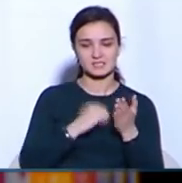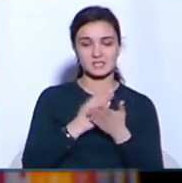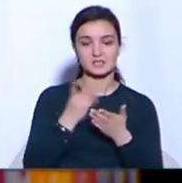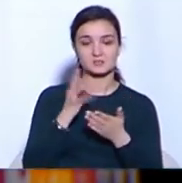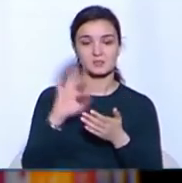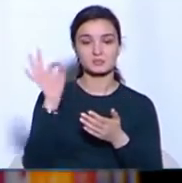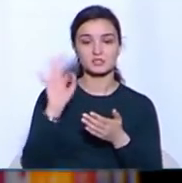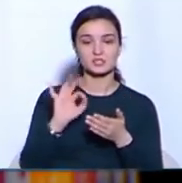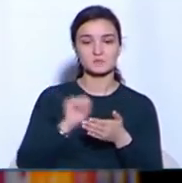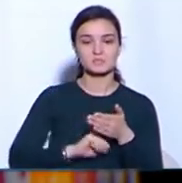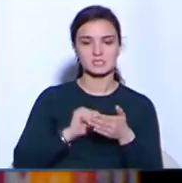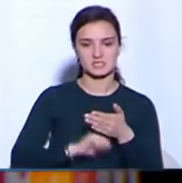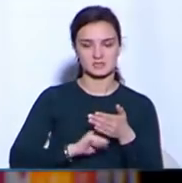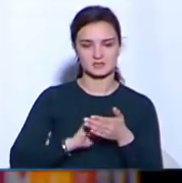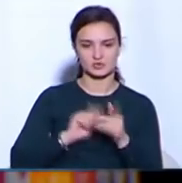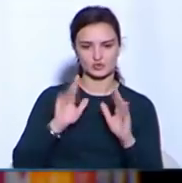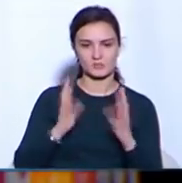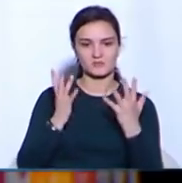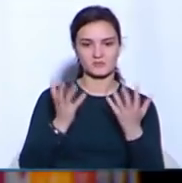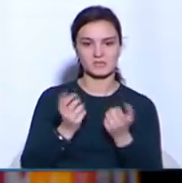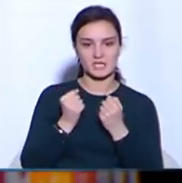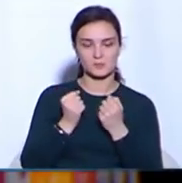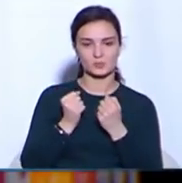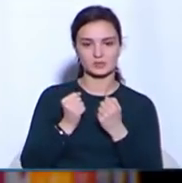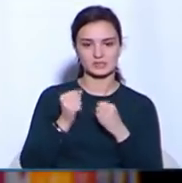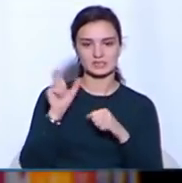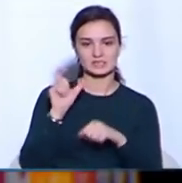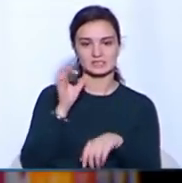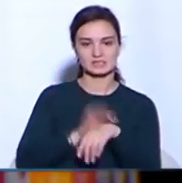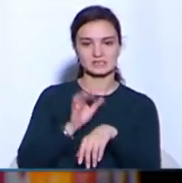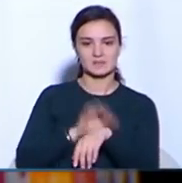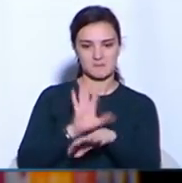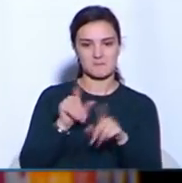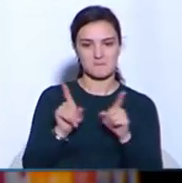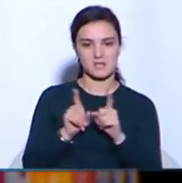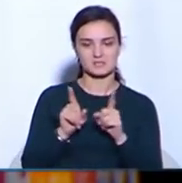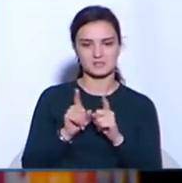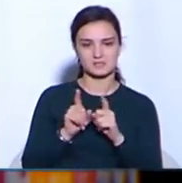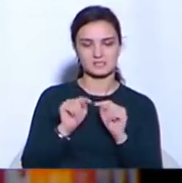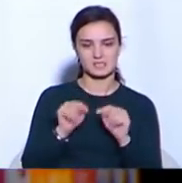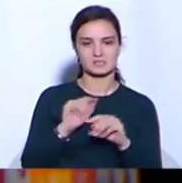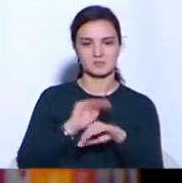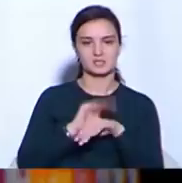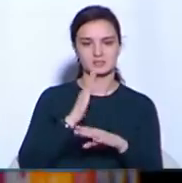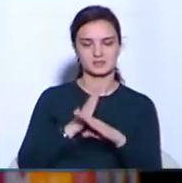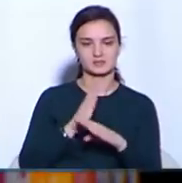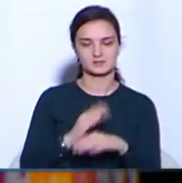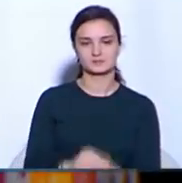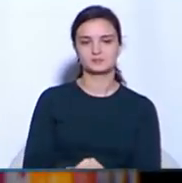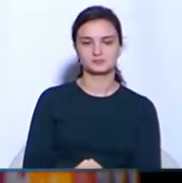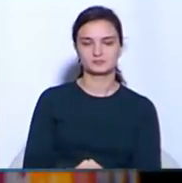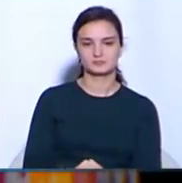ყველაზე ხშირი მიზეზი ასეთ შემთხვევაში, ასეთ შემთხვევითად მიღებული ტრავმების დროს მაინც ეს ფაქტია ხოლმე.